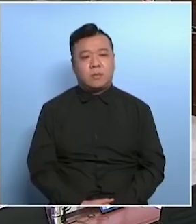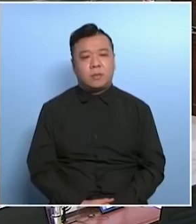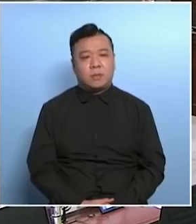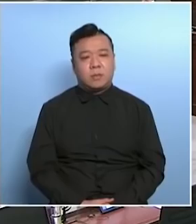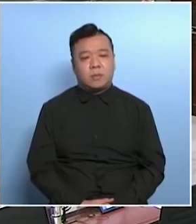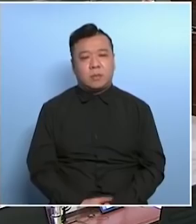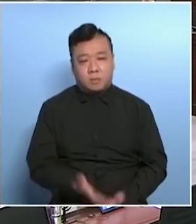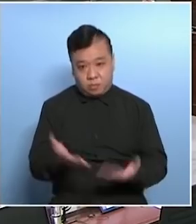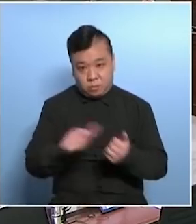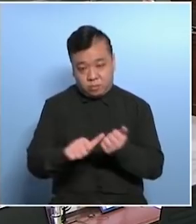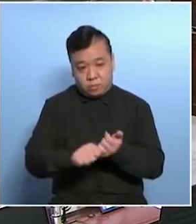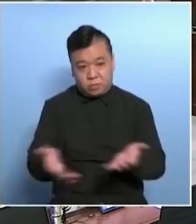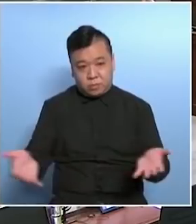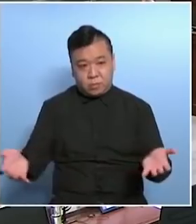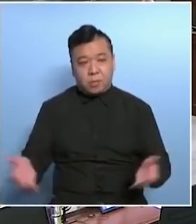各位委員